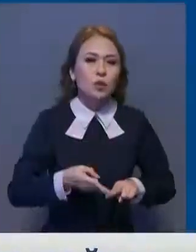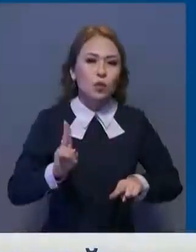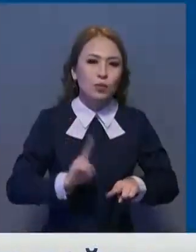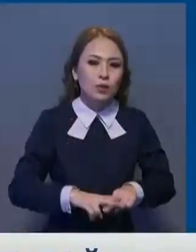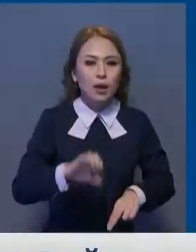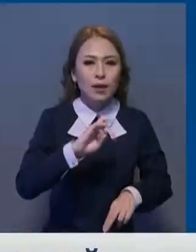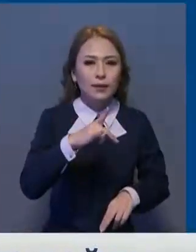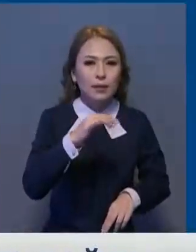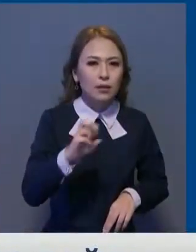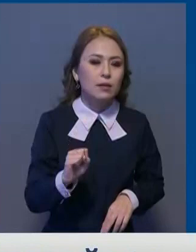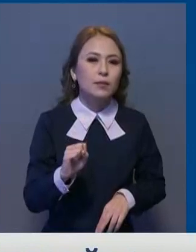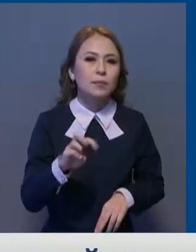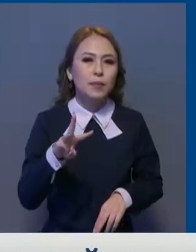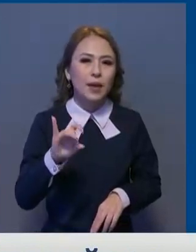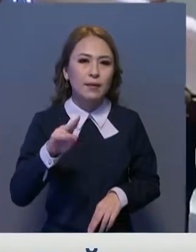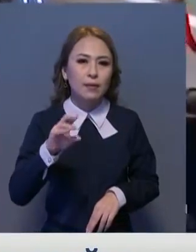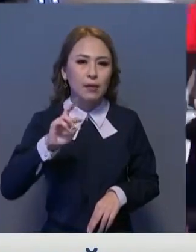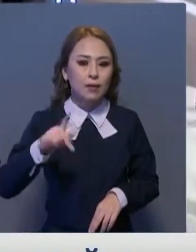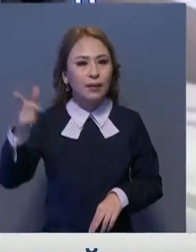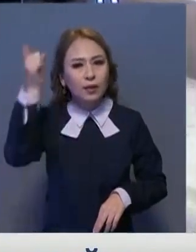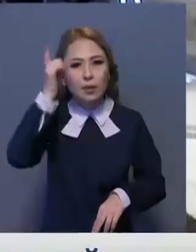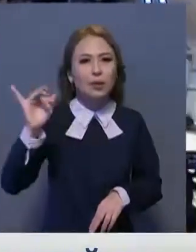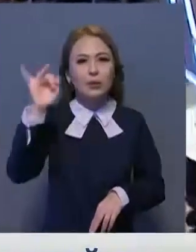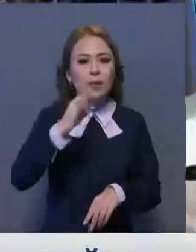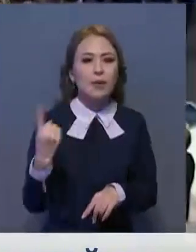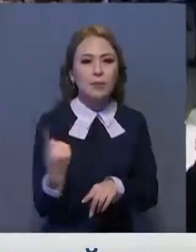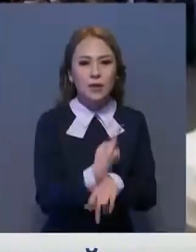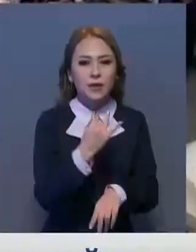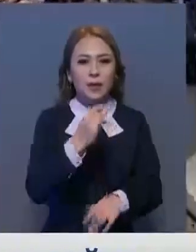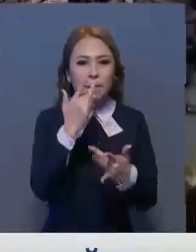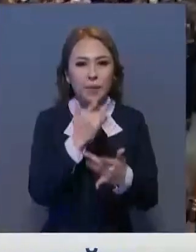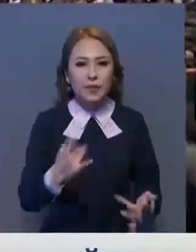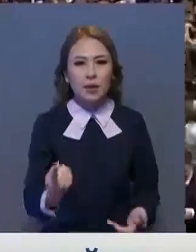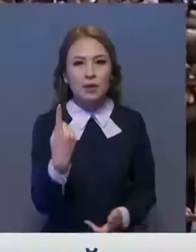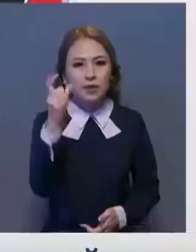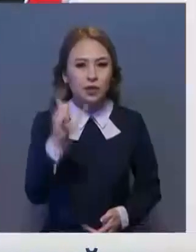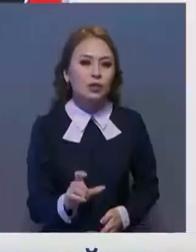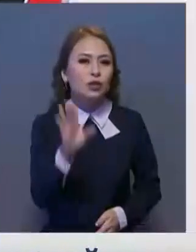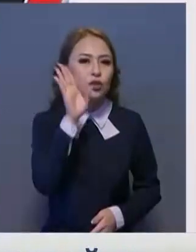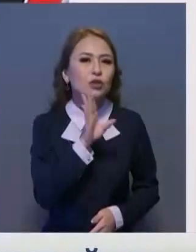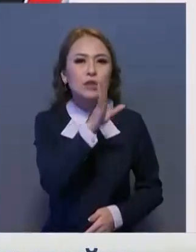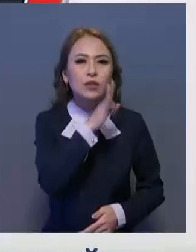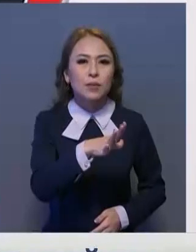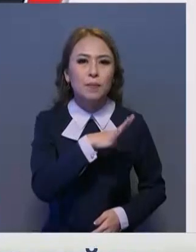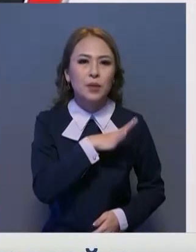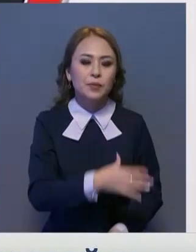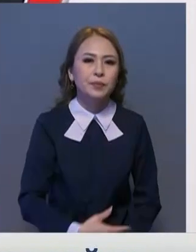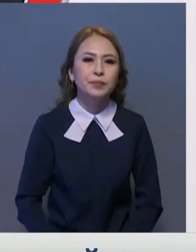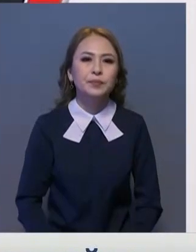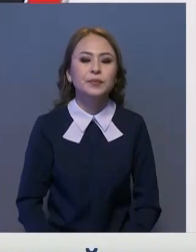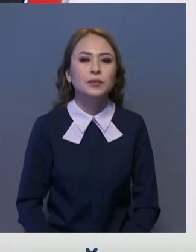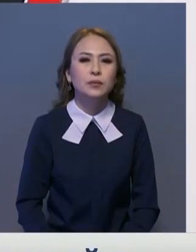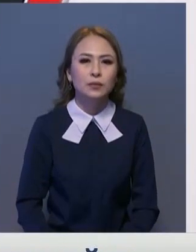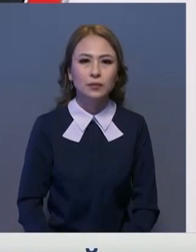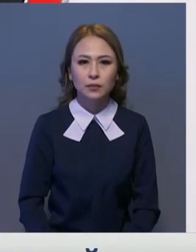Сондықтан Ангела Доротея Меркель Германия тарихындағы тұңғыш әрі жалғыз әйел канцлер болып қала бермек. Назира